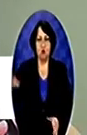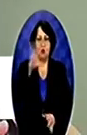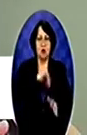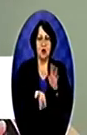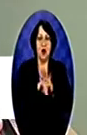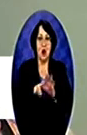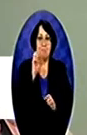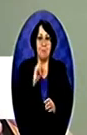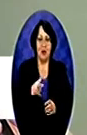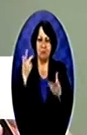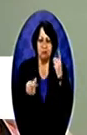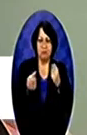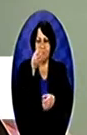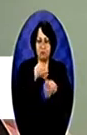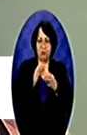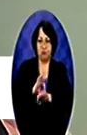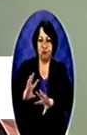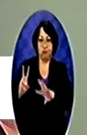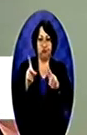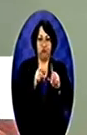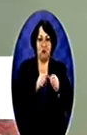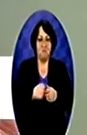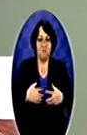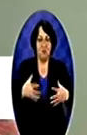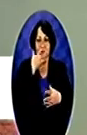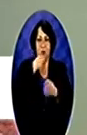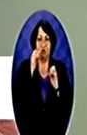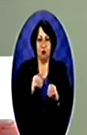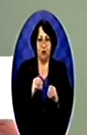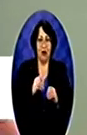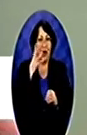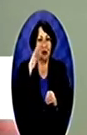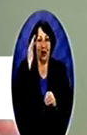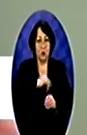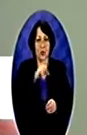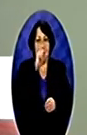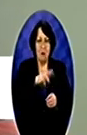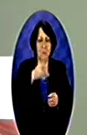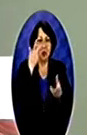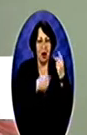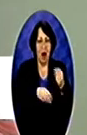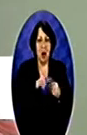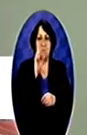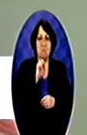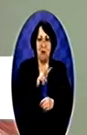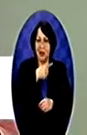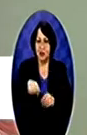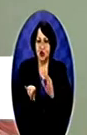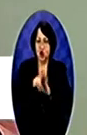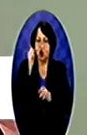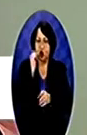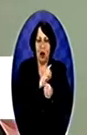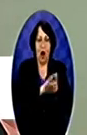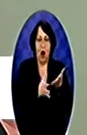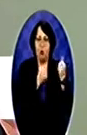хэмжээнд хүрч гинэ. Тийм учраас бид нар гадаадаас нэг ч юм авахгүйгээр зөвхөн Монголын эрдэмтдийн зохион бүтээсэн эм бэлтгэлийг хэрэглэх